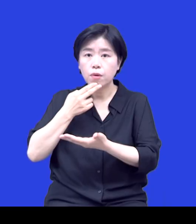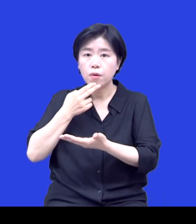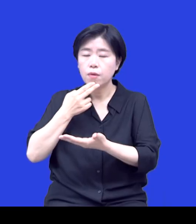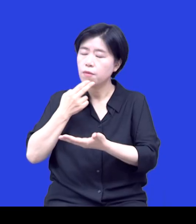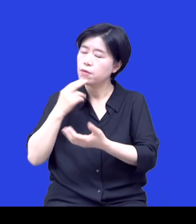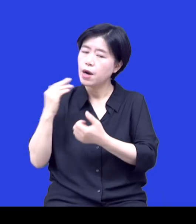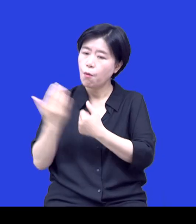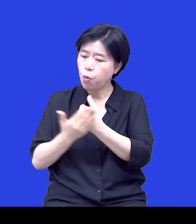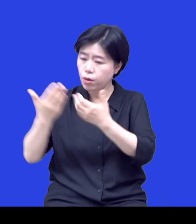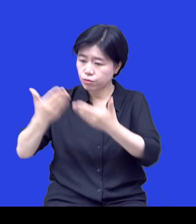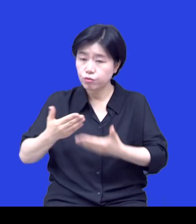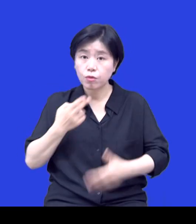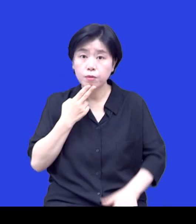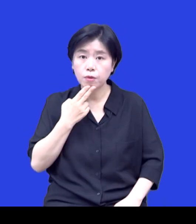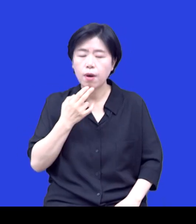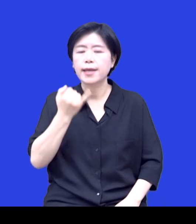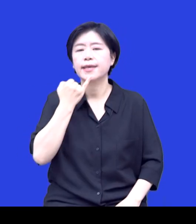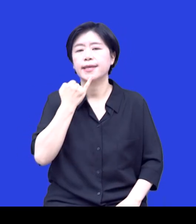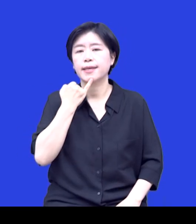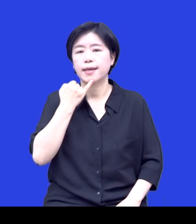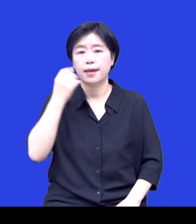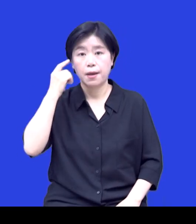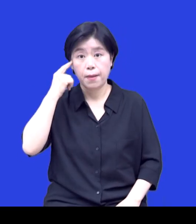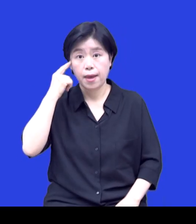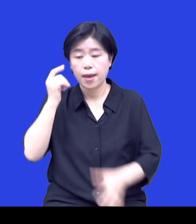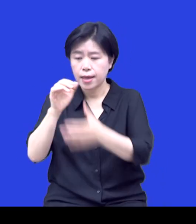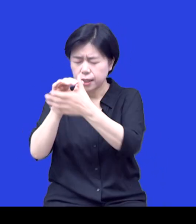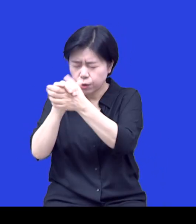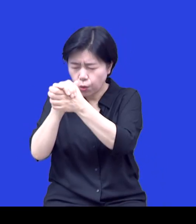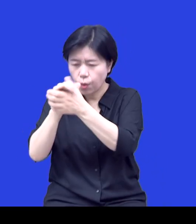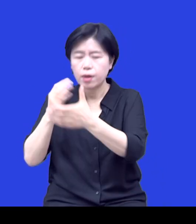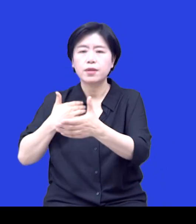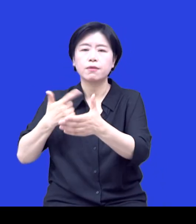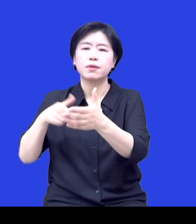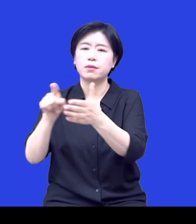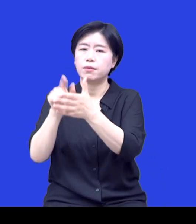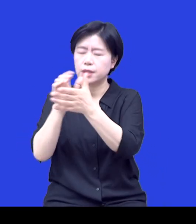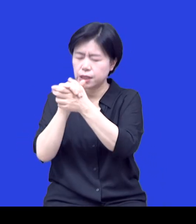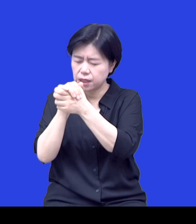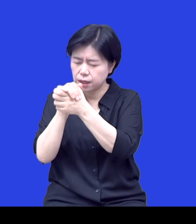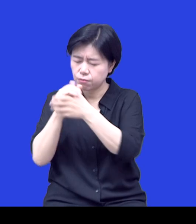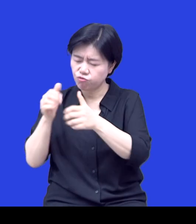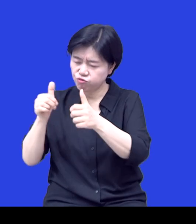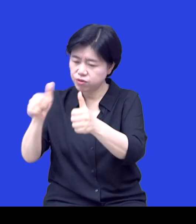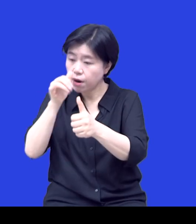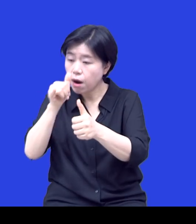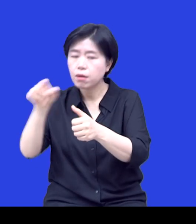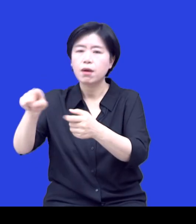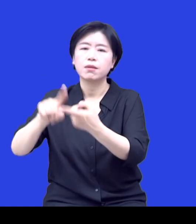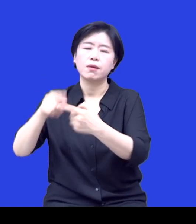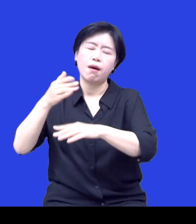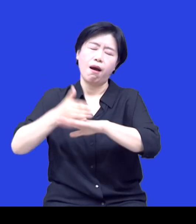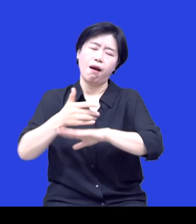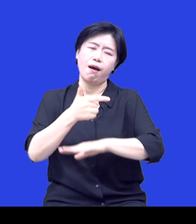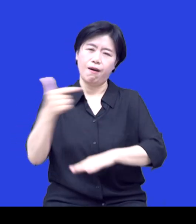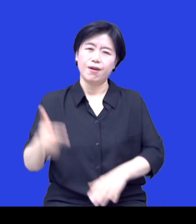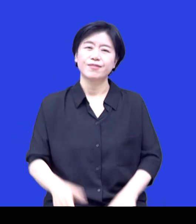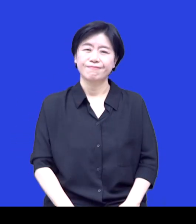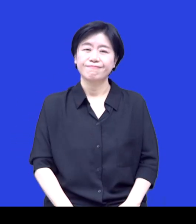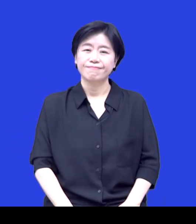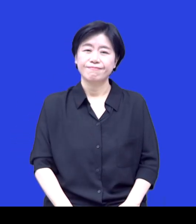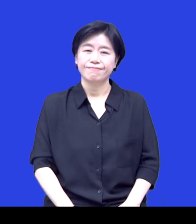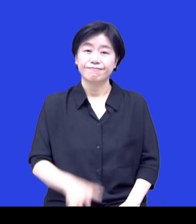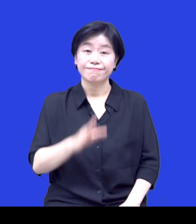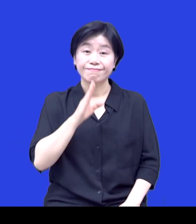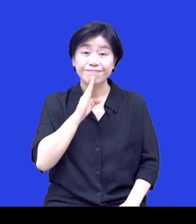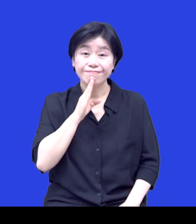부모로서 이루어줬다면 저는 아버지가 기도 하나만 주셨는데 예, 그 기도가 그럼요. 나의 모든 것을 이루게 하셨다라는 감사가 있습니다. 그래서